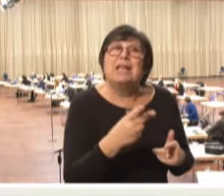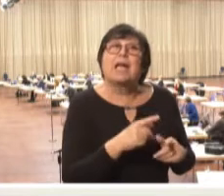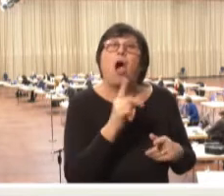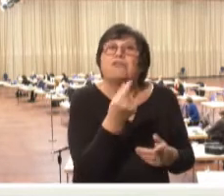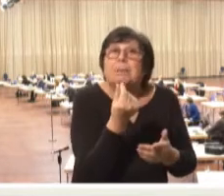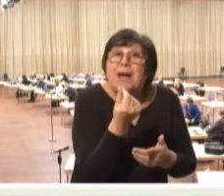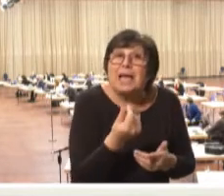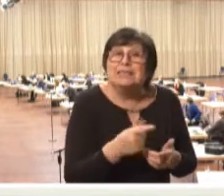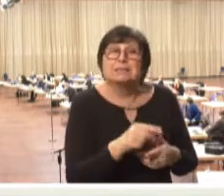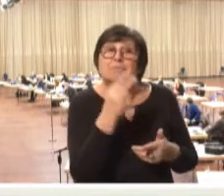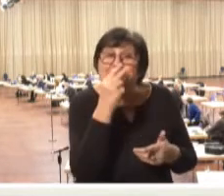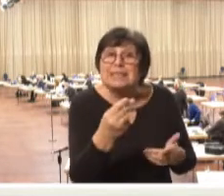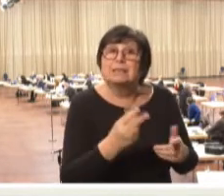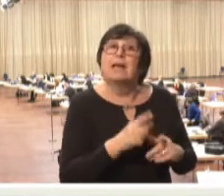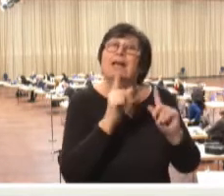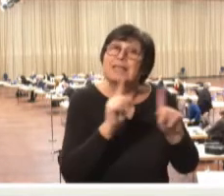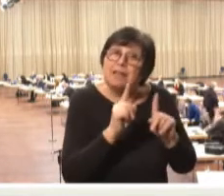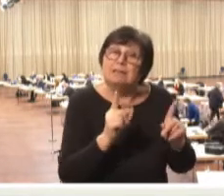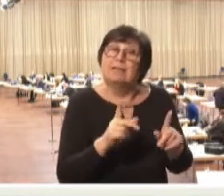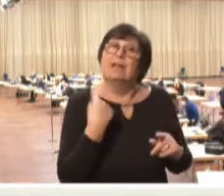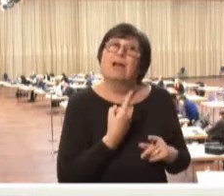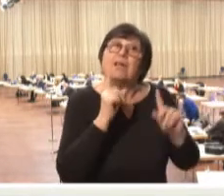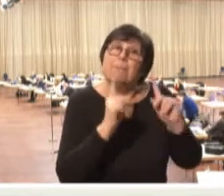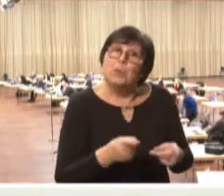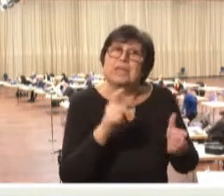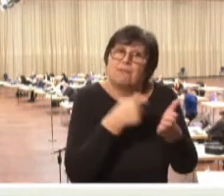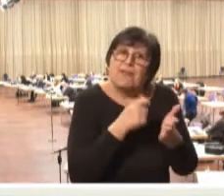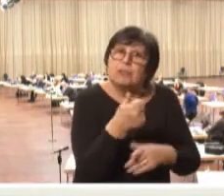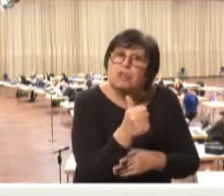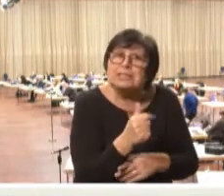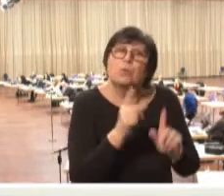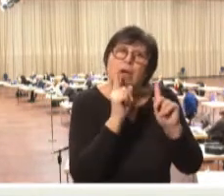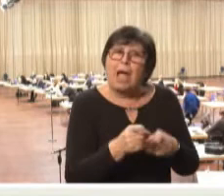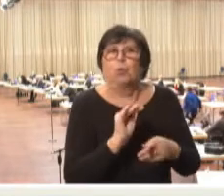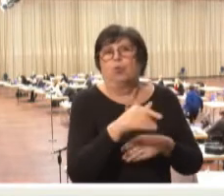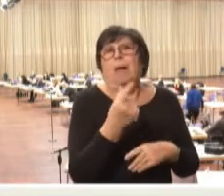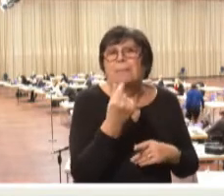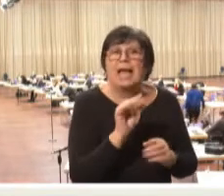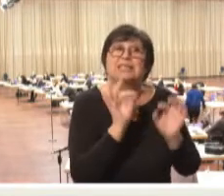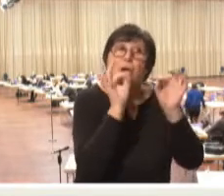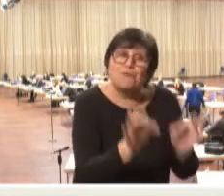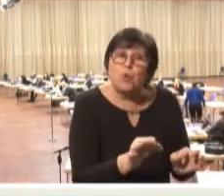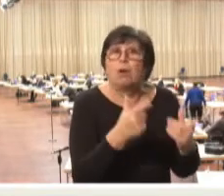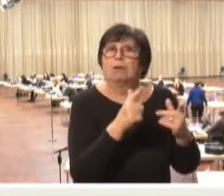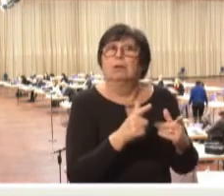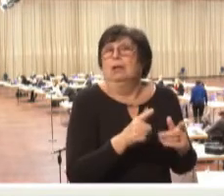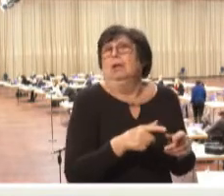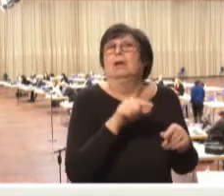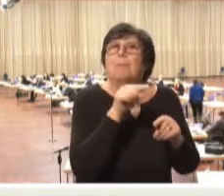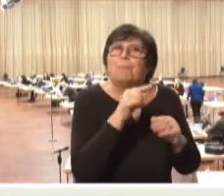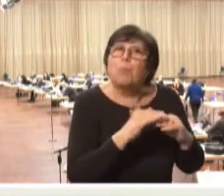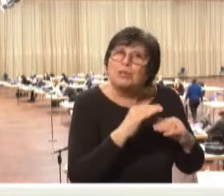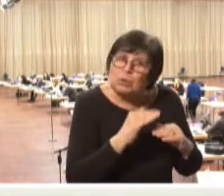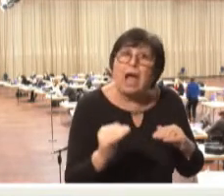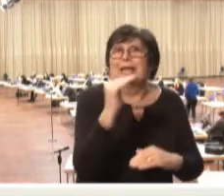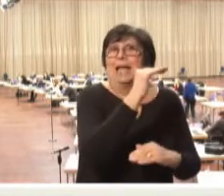das dann zur Grundlage macht. Nein, wir müssen die Wertschätzung auch über die Preise für das Produkt wieder anheben, weil das auch